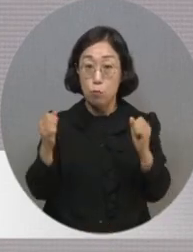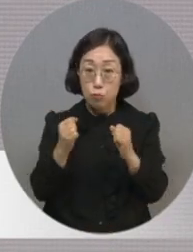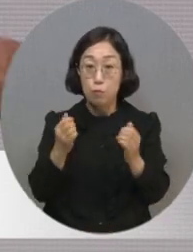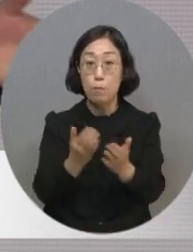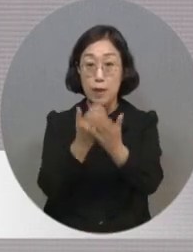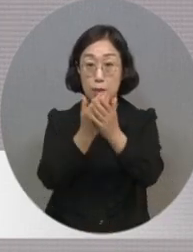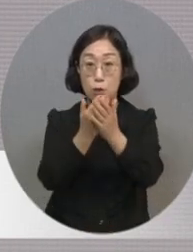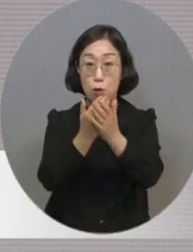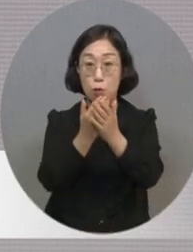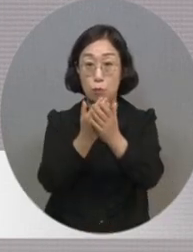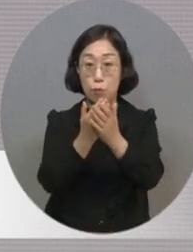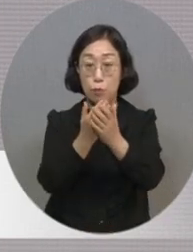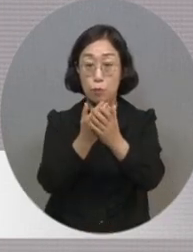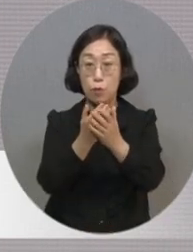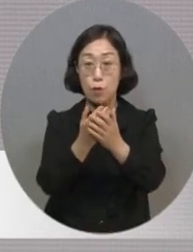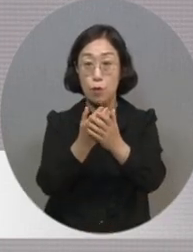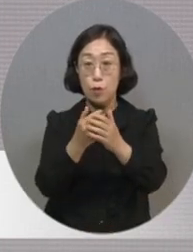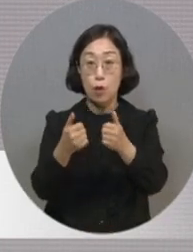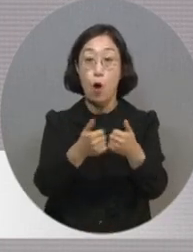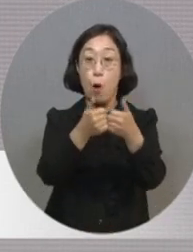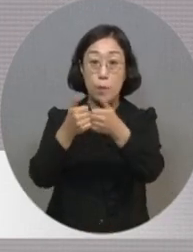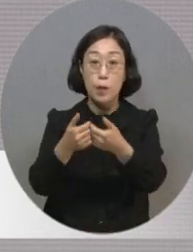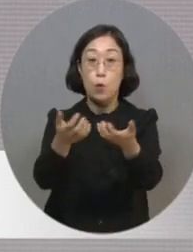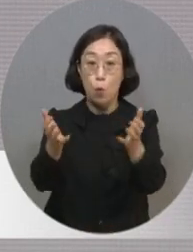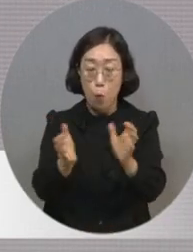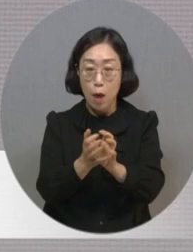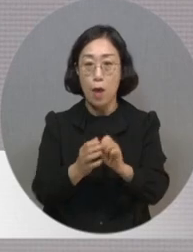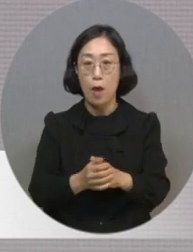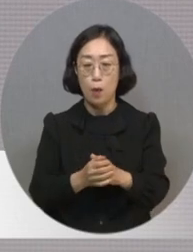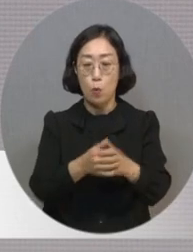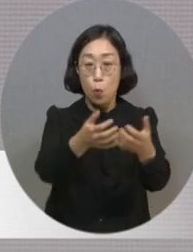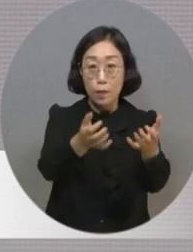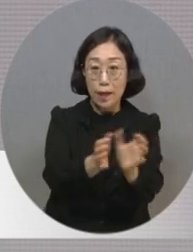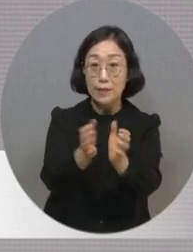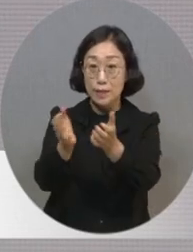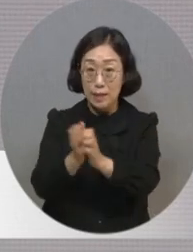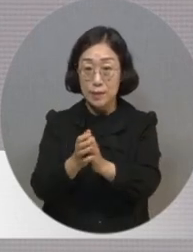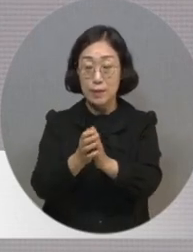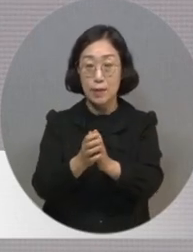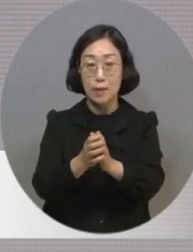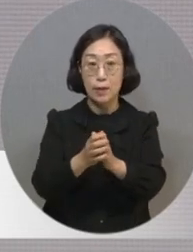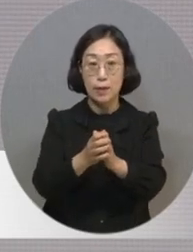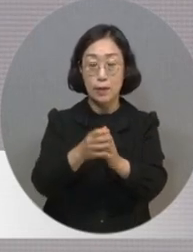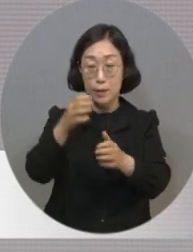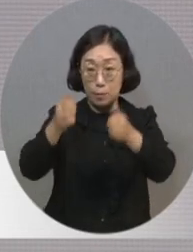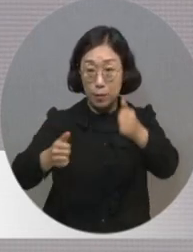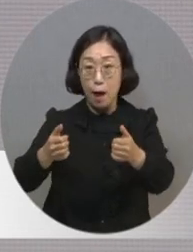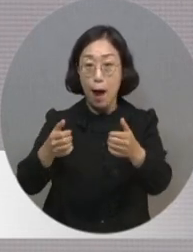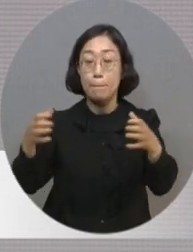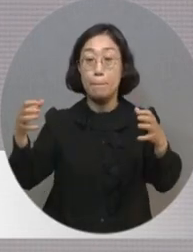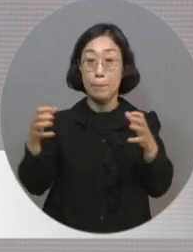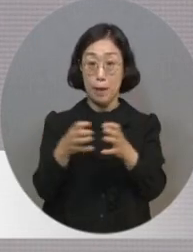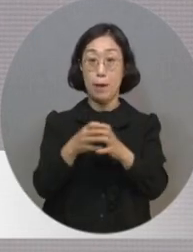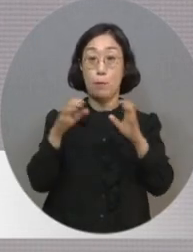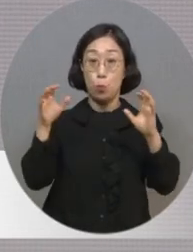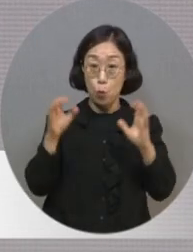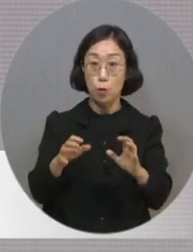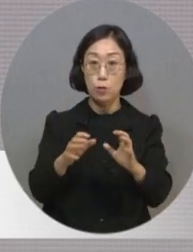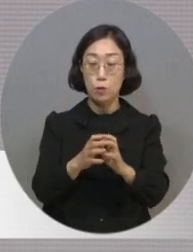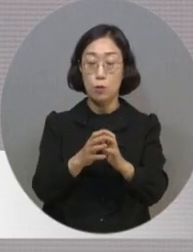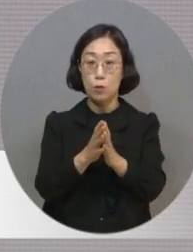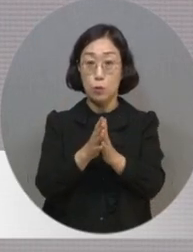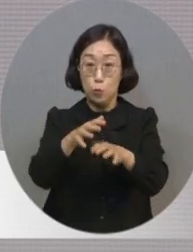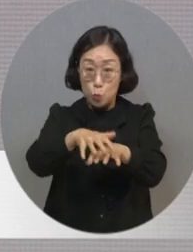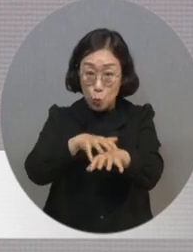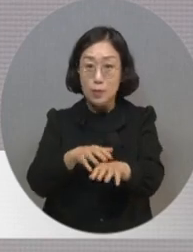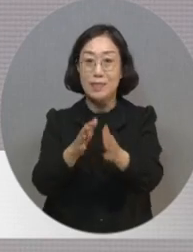전북특별자치도의 민간단체 운동이 각계 각 분야의 지도자들과 함께 이렇게 출범한 것은 바로 이